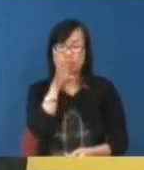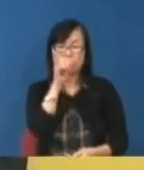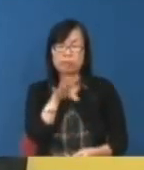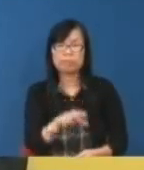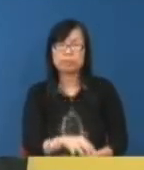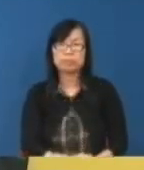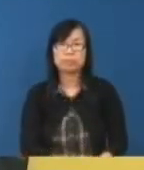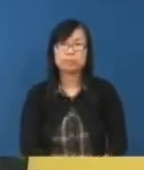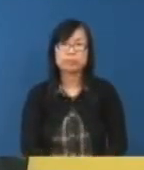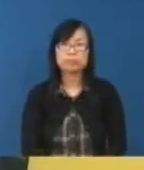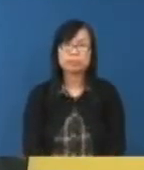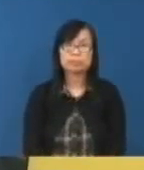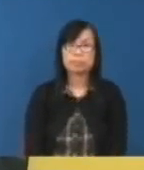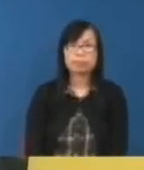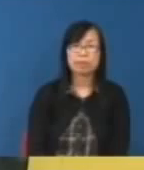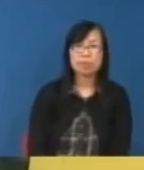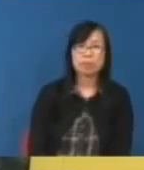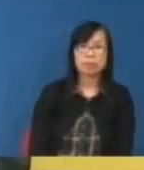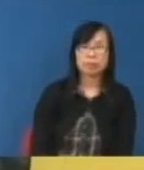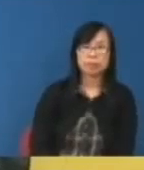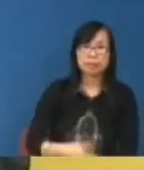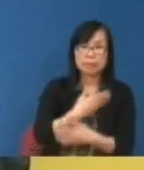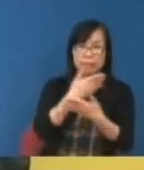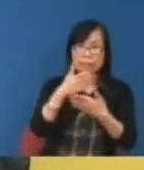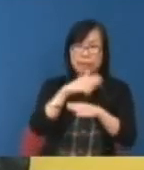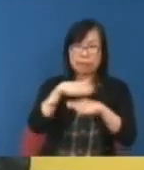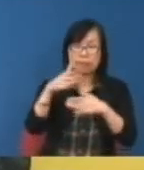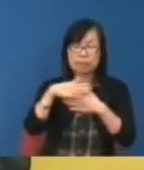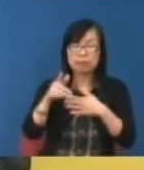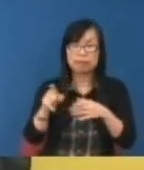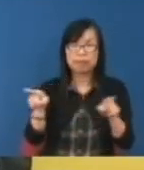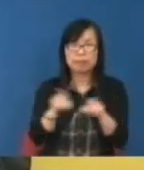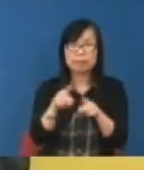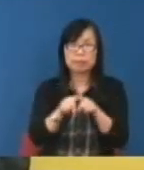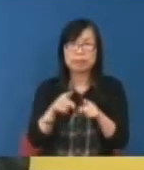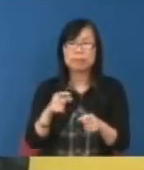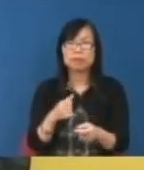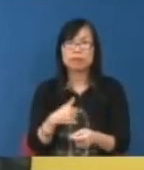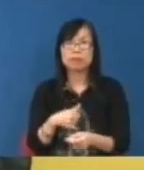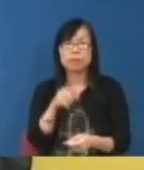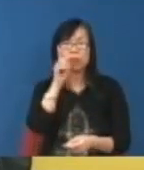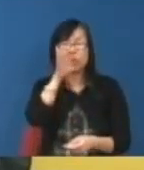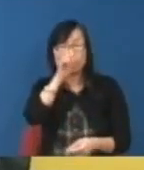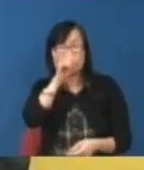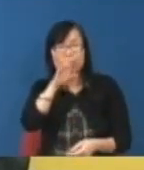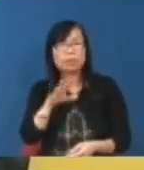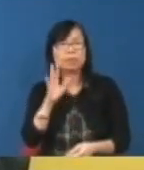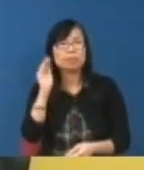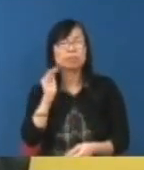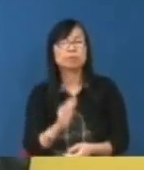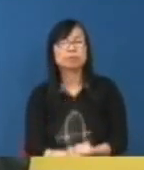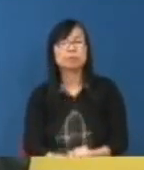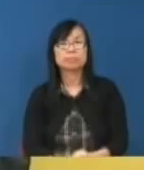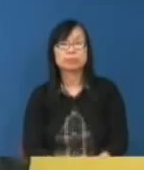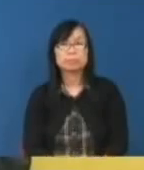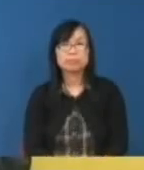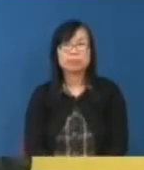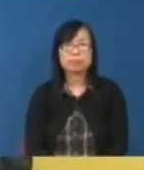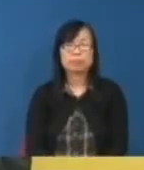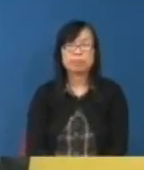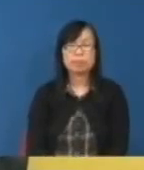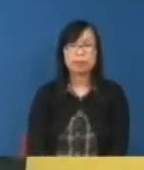咁就要其他人代，即係同佢一齊去發聲先至搞得掂。咁所以就係咁樣揼噶